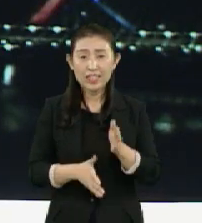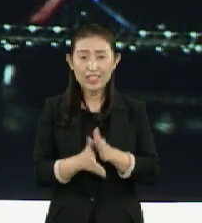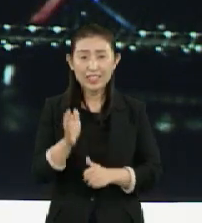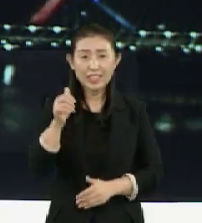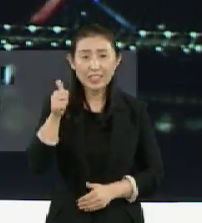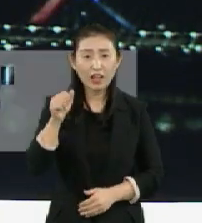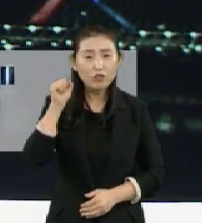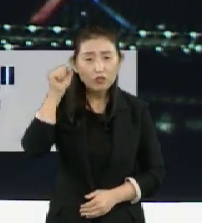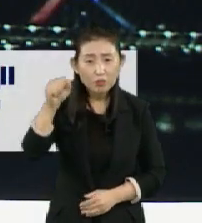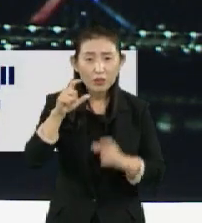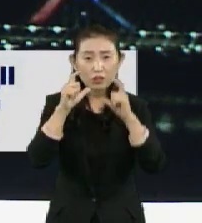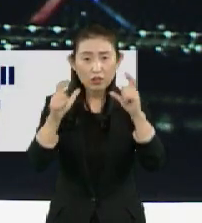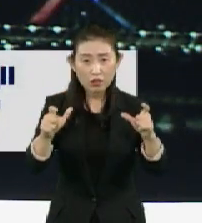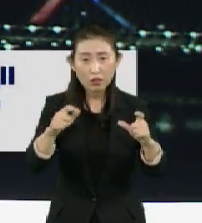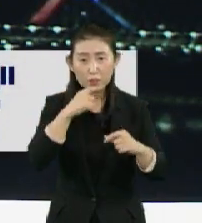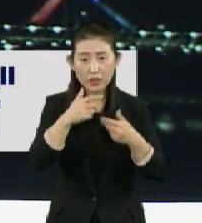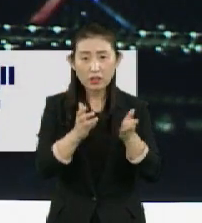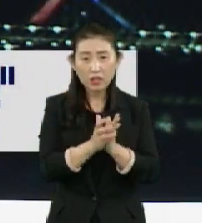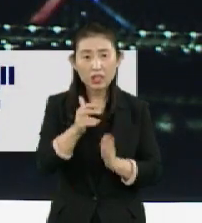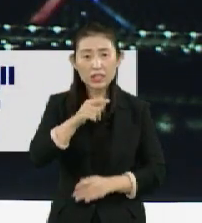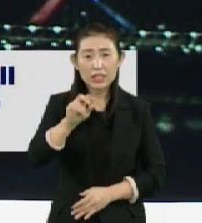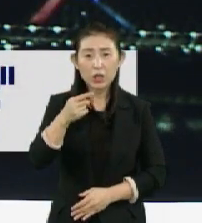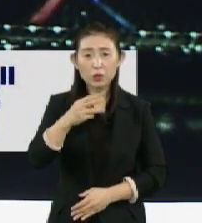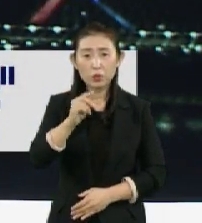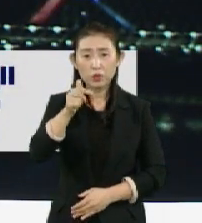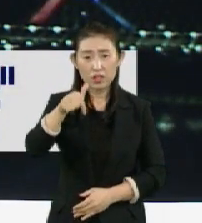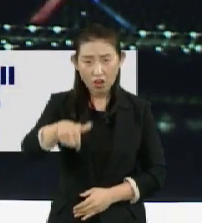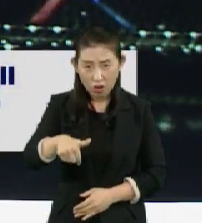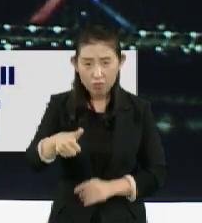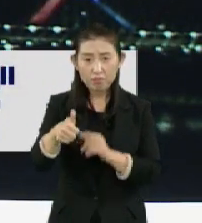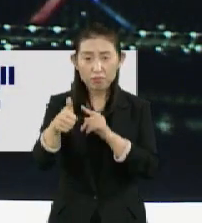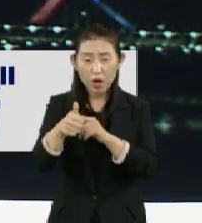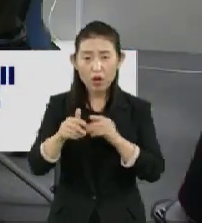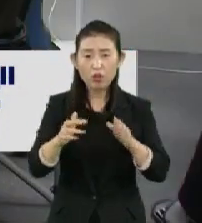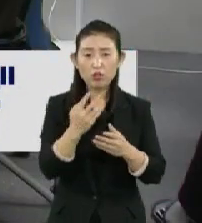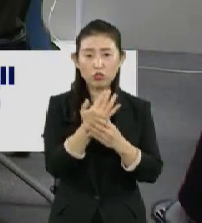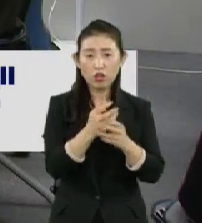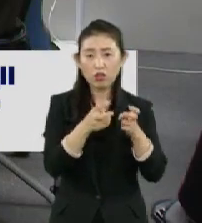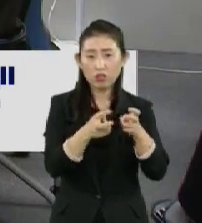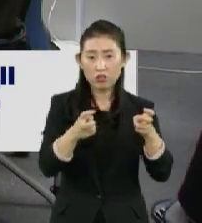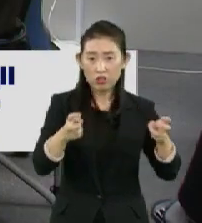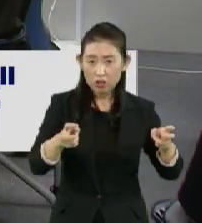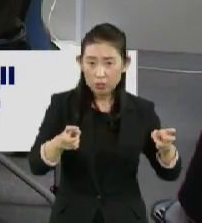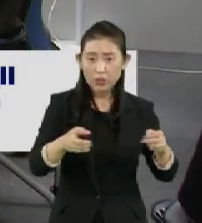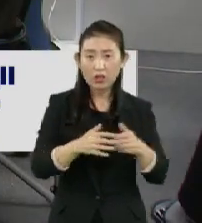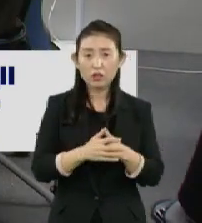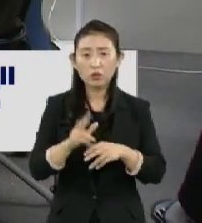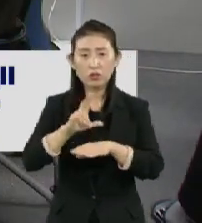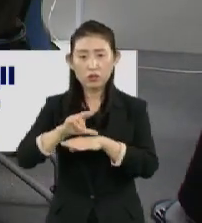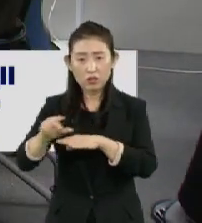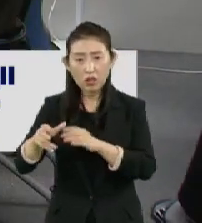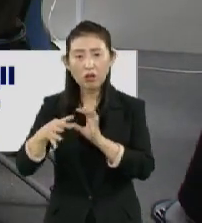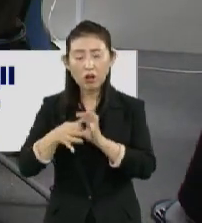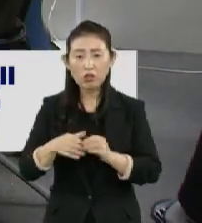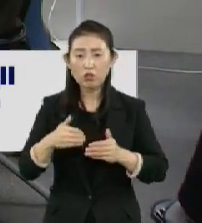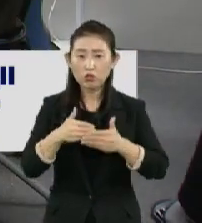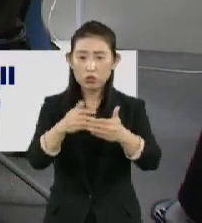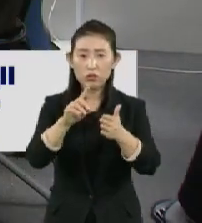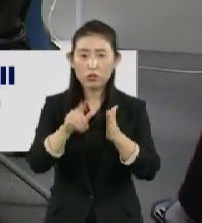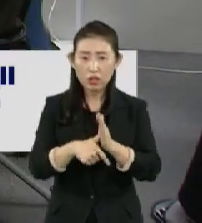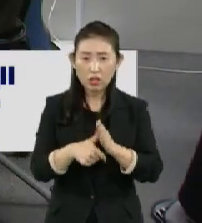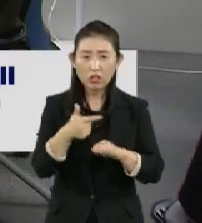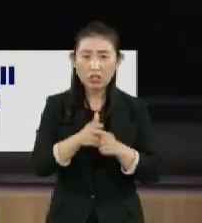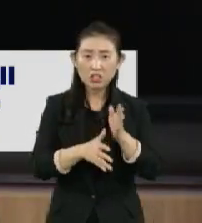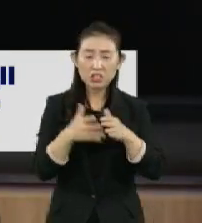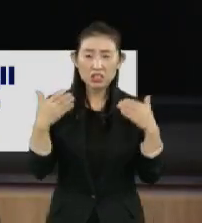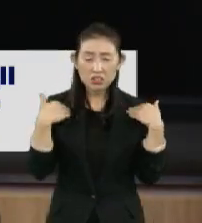대전 시장 출마를 선언한 국민의힘 장동혁, 유성갑 당협위원장이 유성복합터미널과 트램 사업 추진